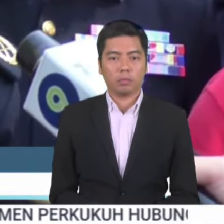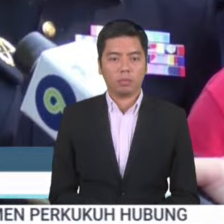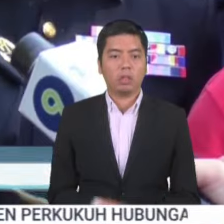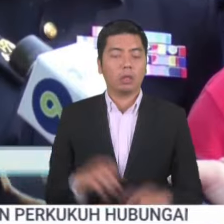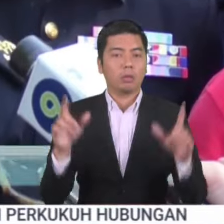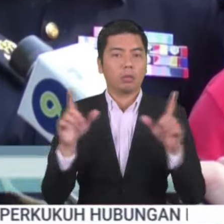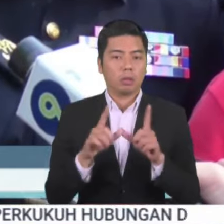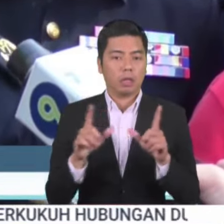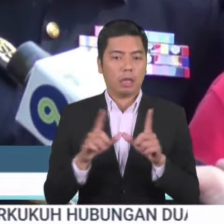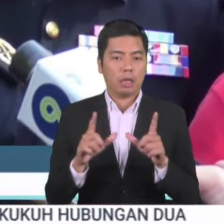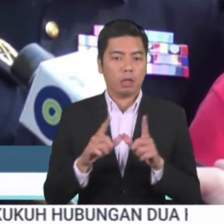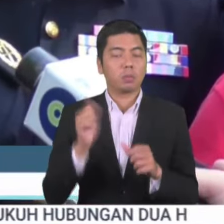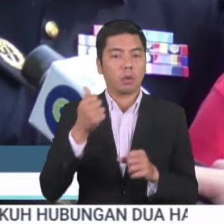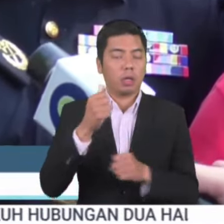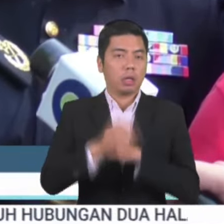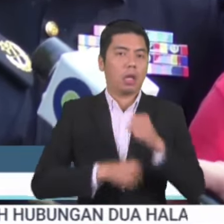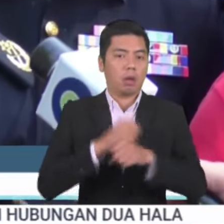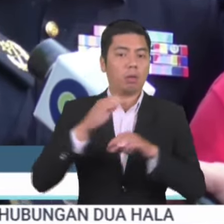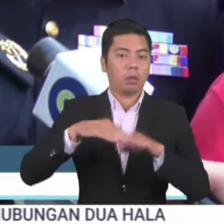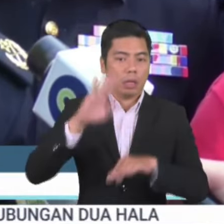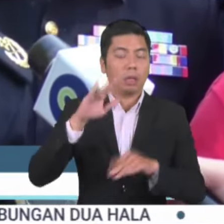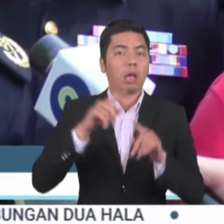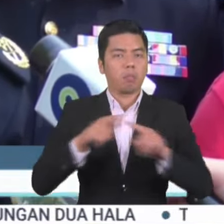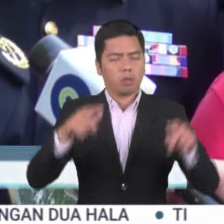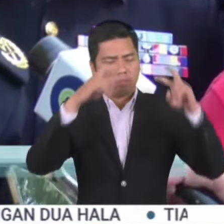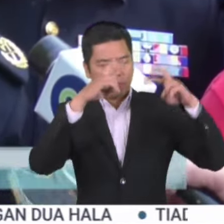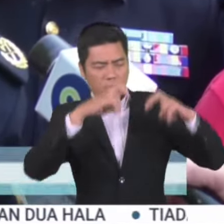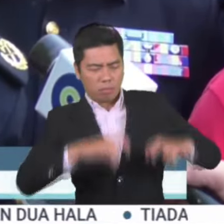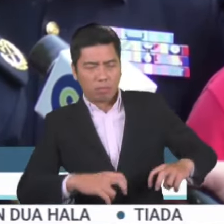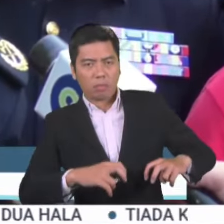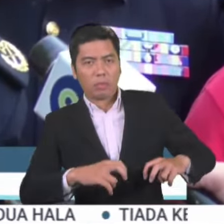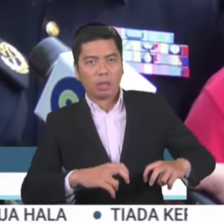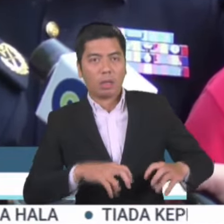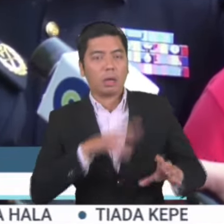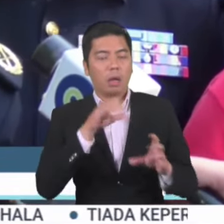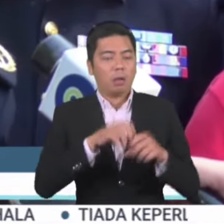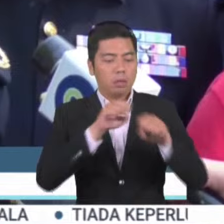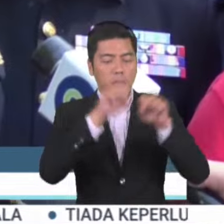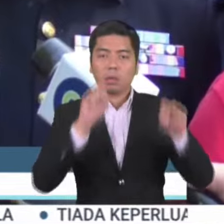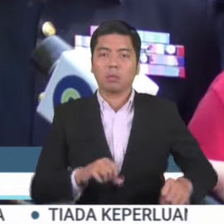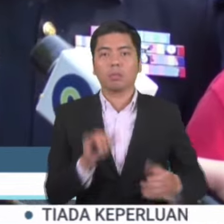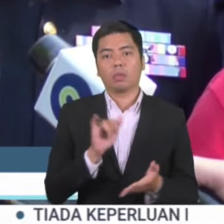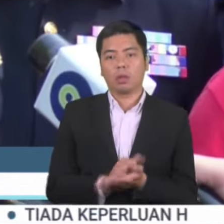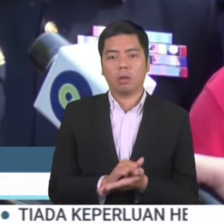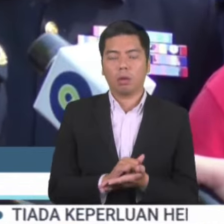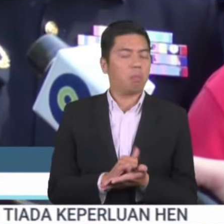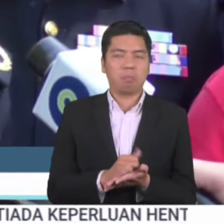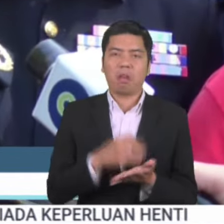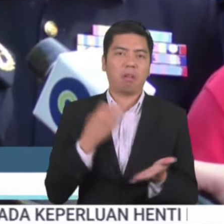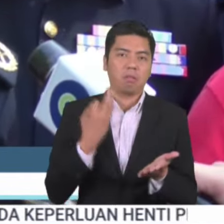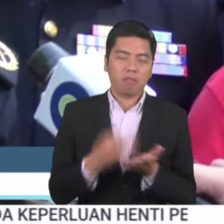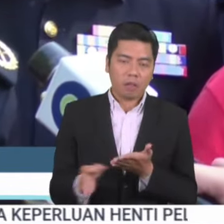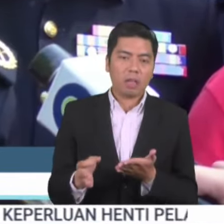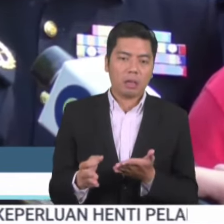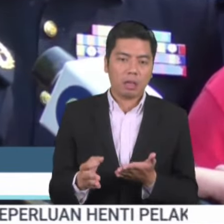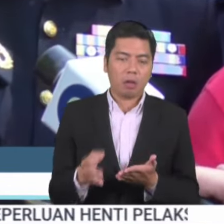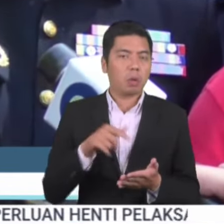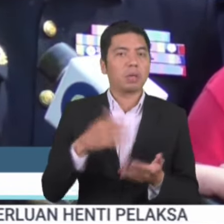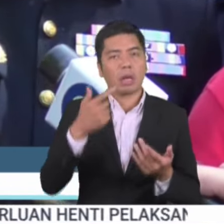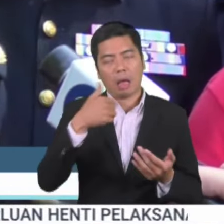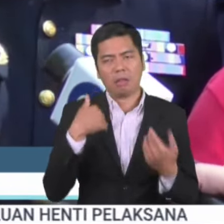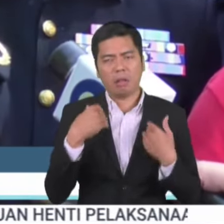Lesen dia 10 tahun ke atas. Tapi apabila dia menyemak dan di dalam sistem tersebut tidak layak, dia